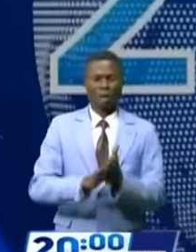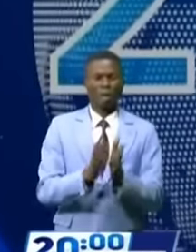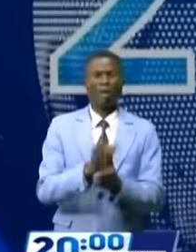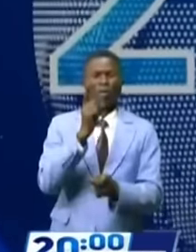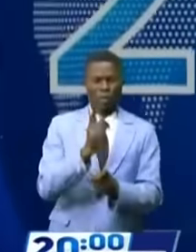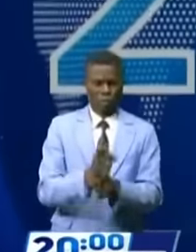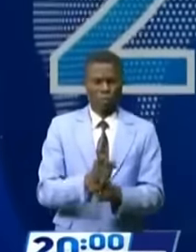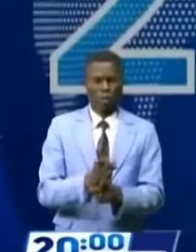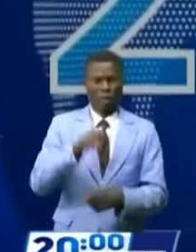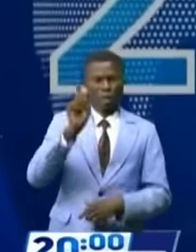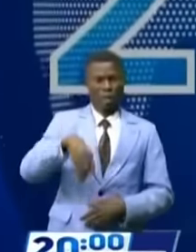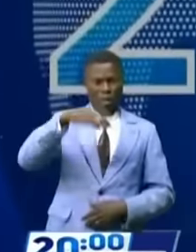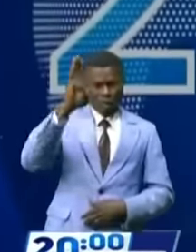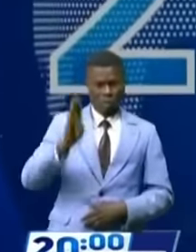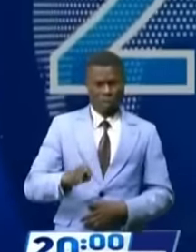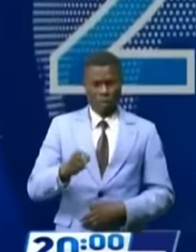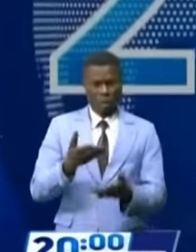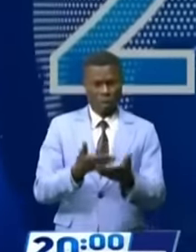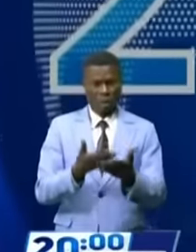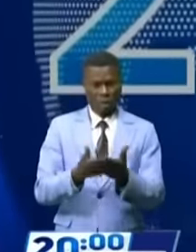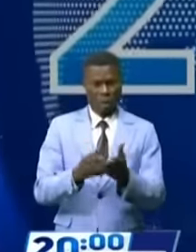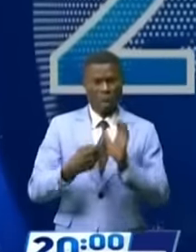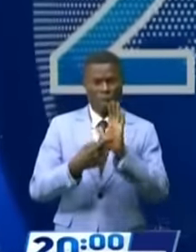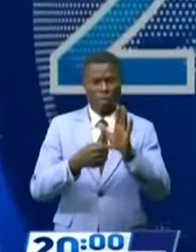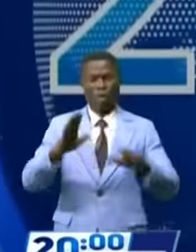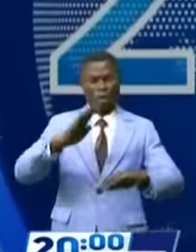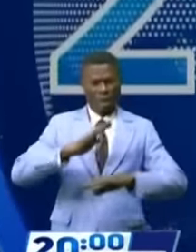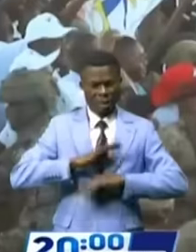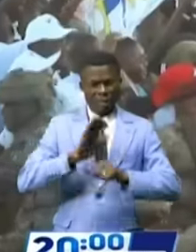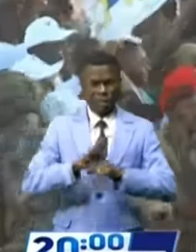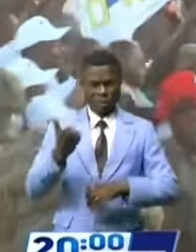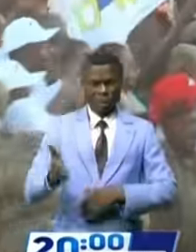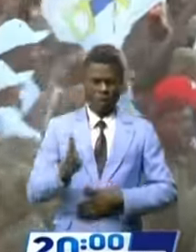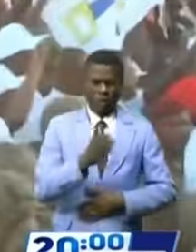sans précédent parle ici, ils sont visiblement satisfaits.